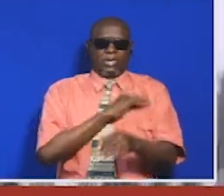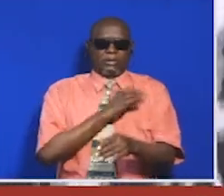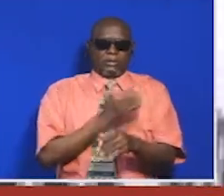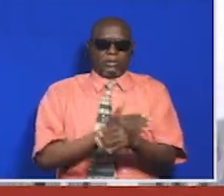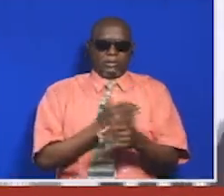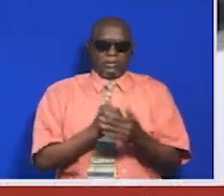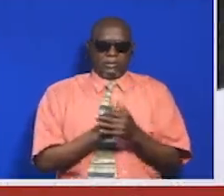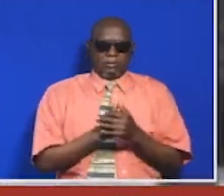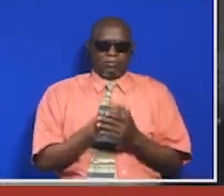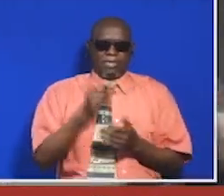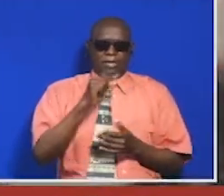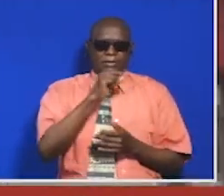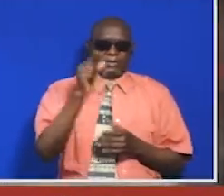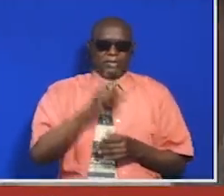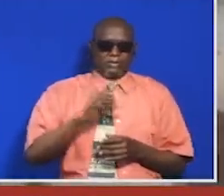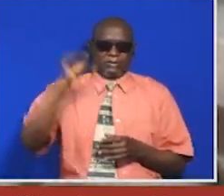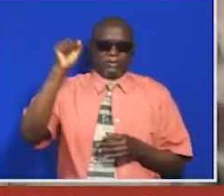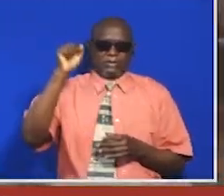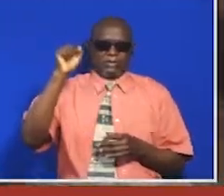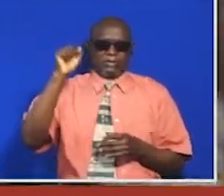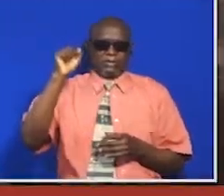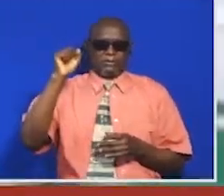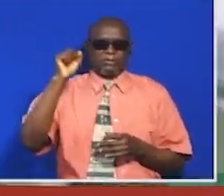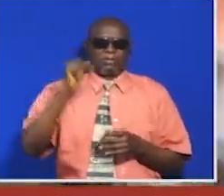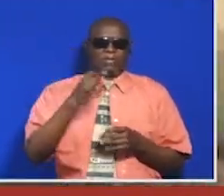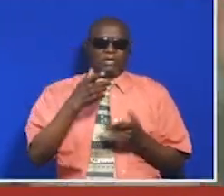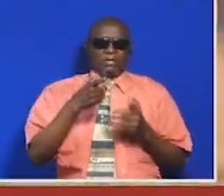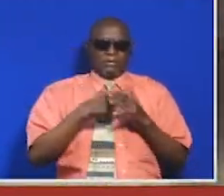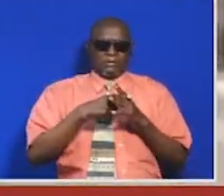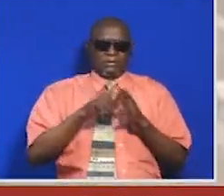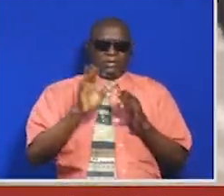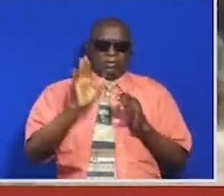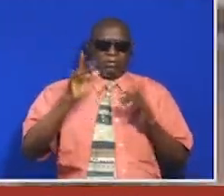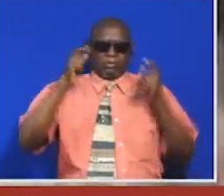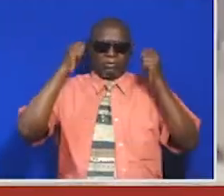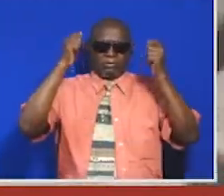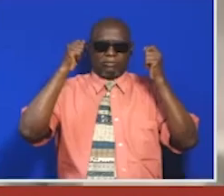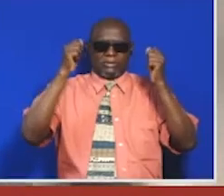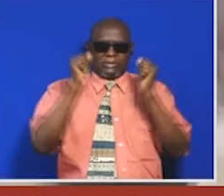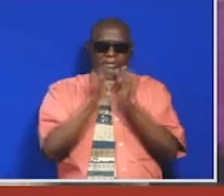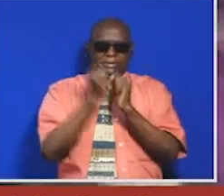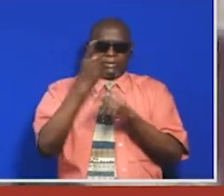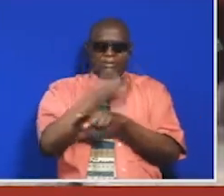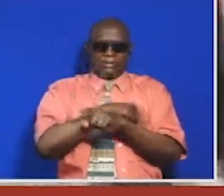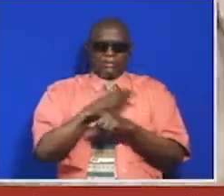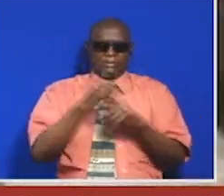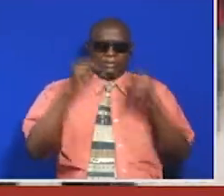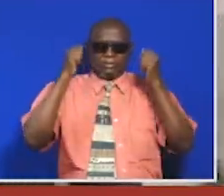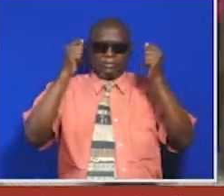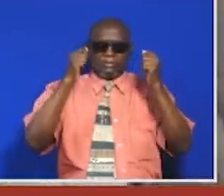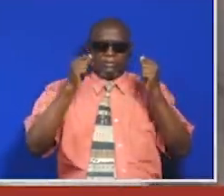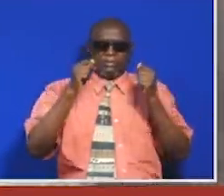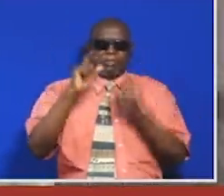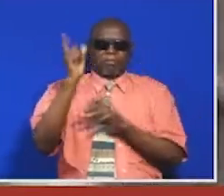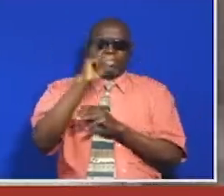Vijana wa kizazi cha Gen Z na milenia nchini Nigeria wameanza rasmi maandamano yao ya siku kumi ya kupinga serikali ya Rais Bola Tinubu